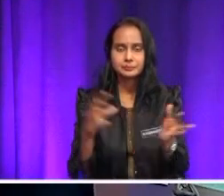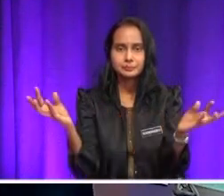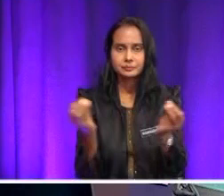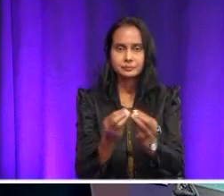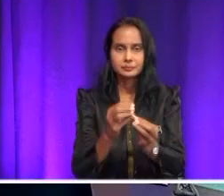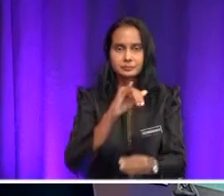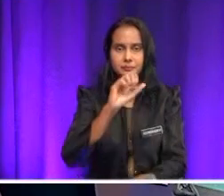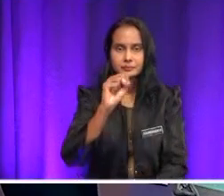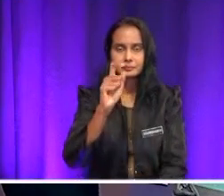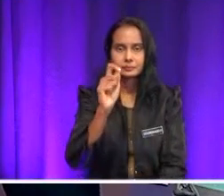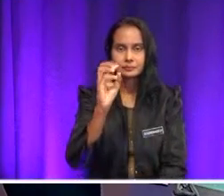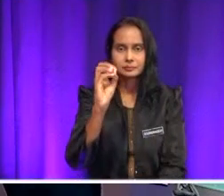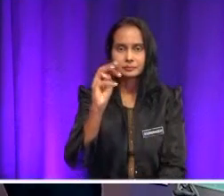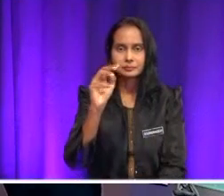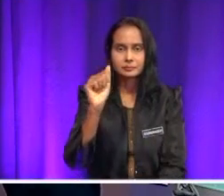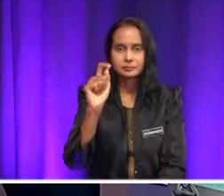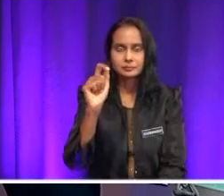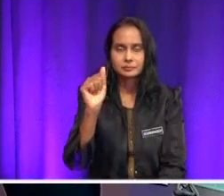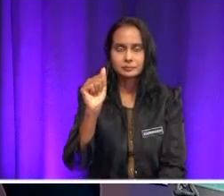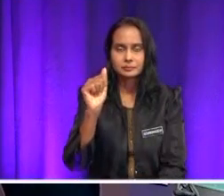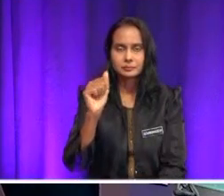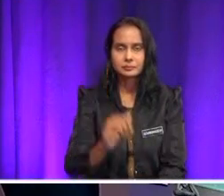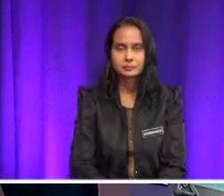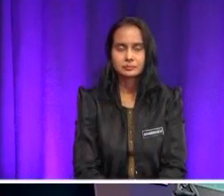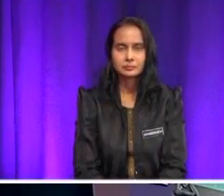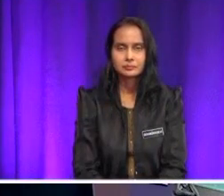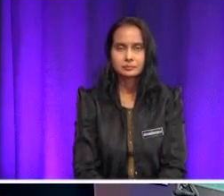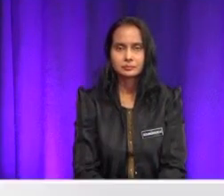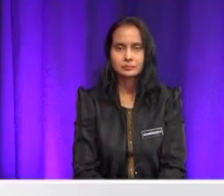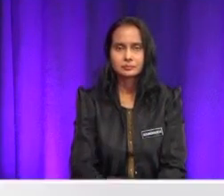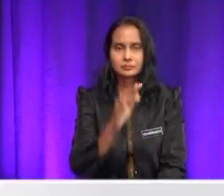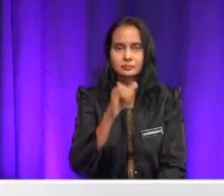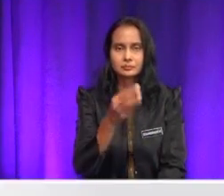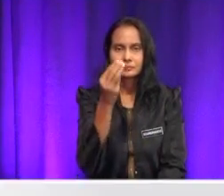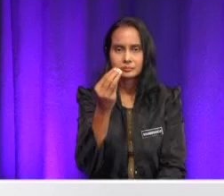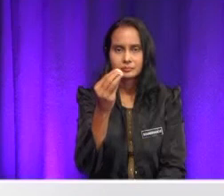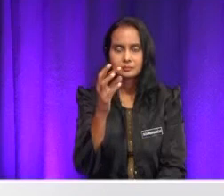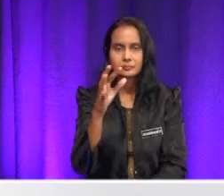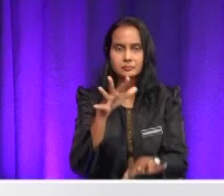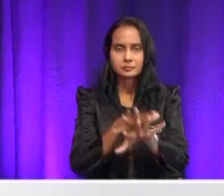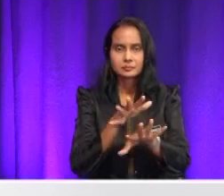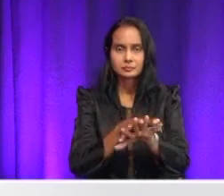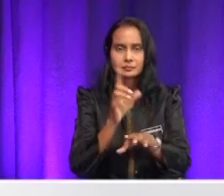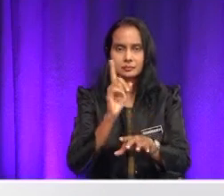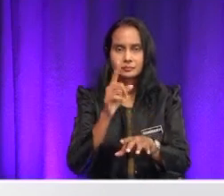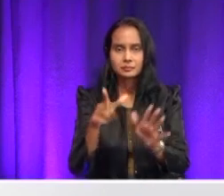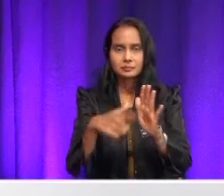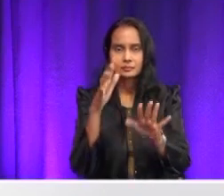Oke Adam Haikal jumlah Stomata yang lebih banyak keluarkan air